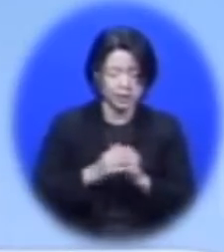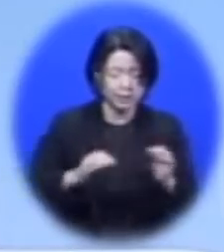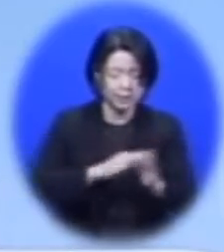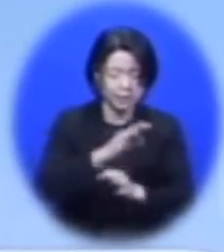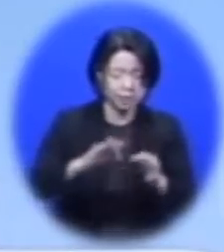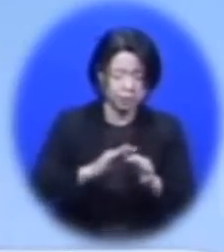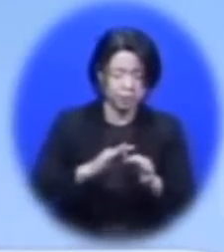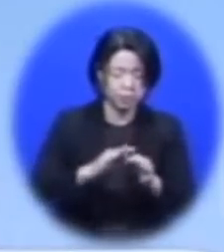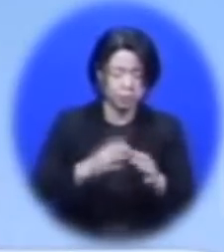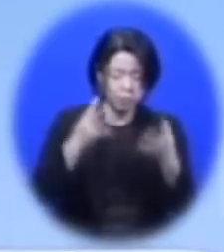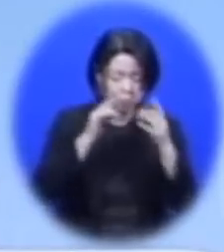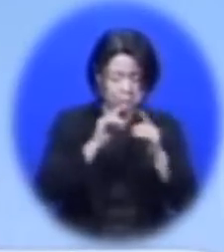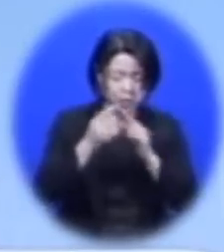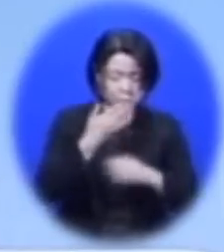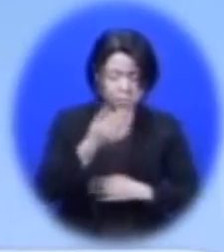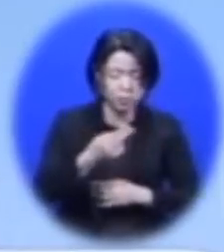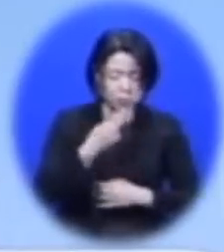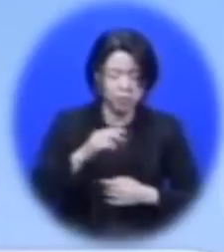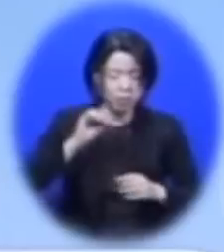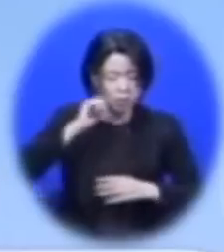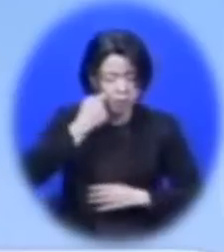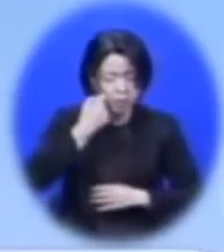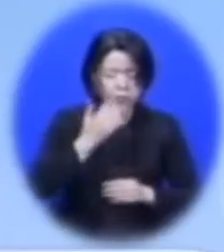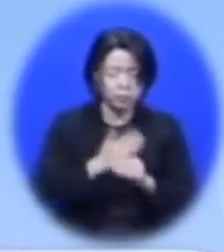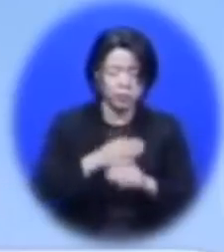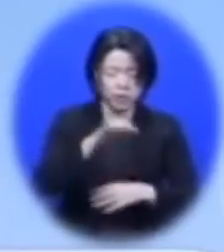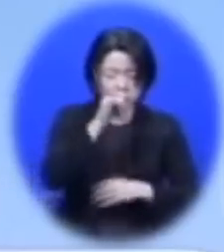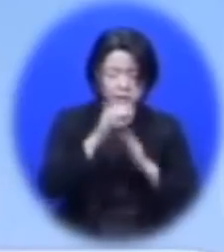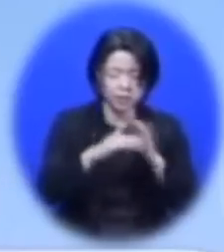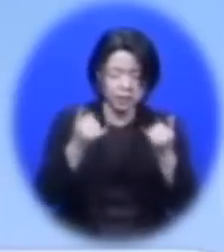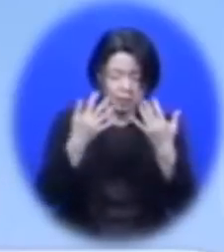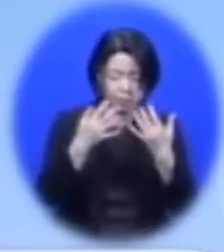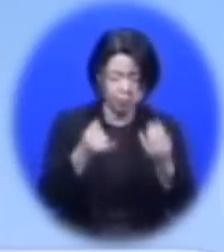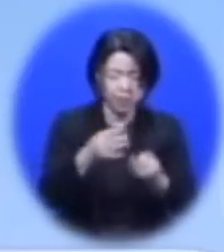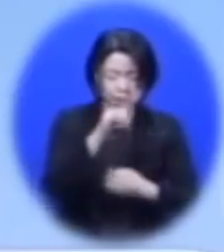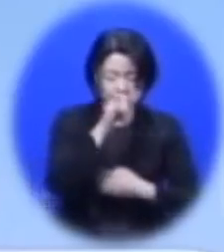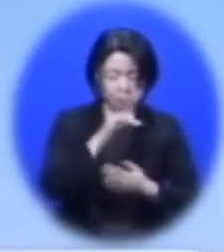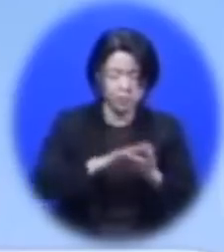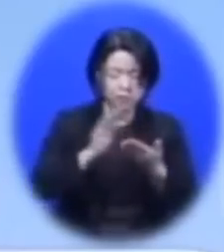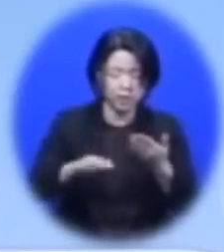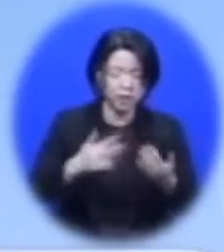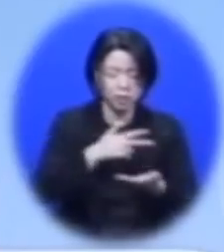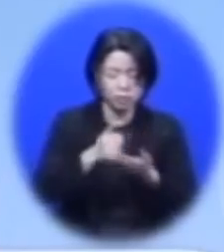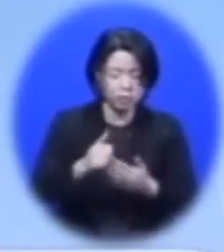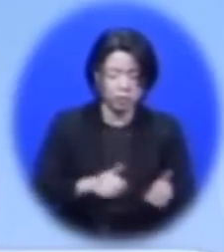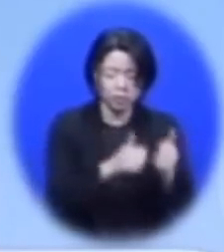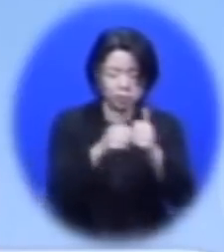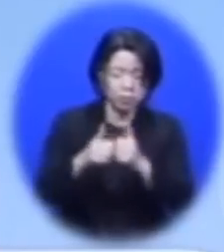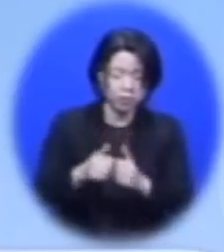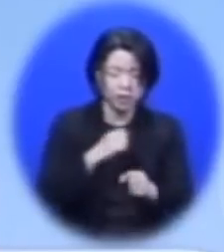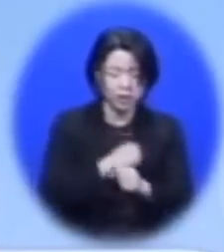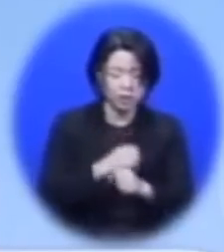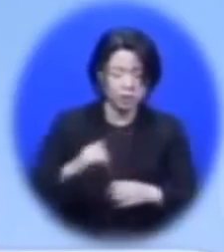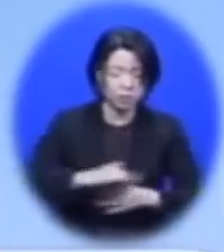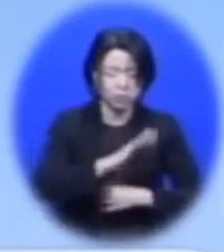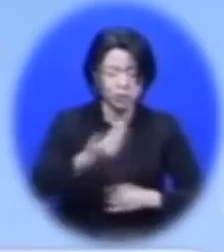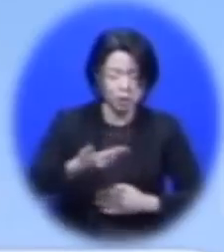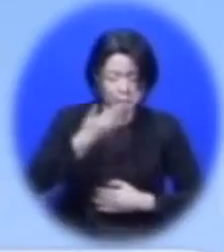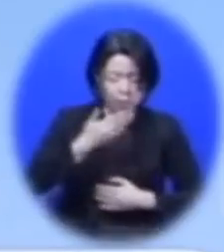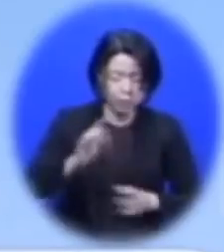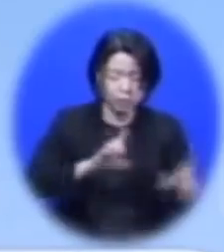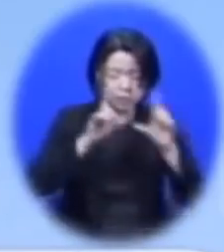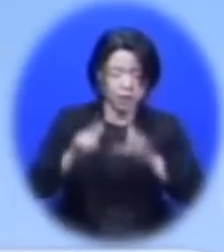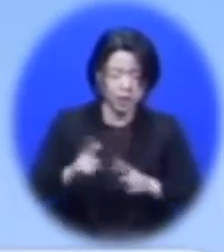재정적으로 말할 수 없이 어려운 가운데 있는 이들이 많습니다. 주님과 동행하여 우리를 먹이고